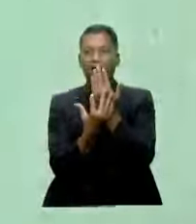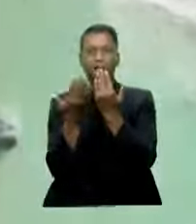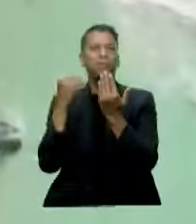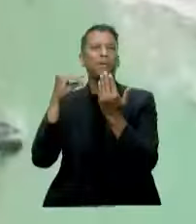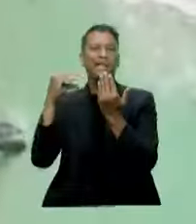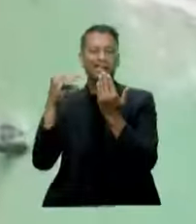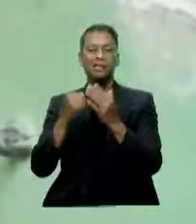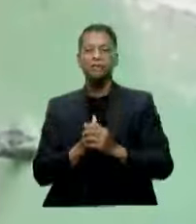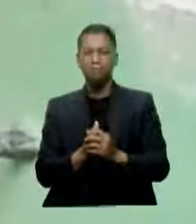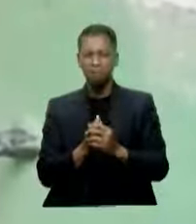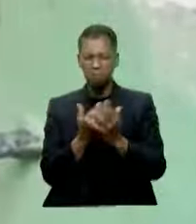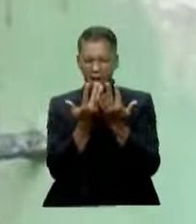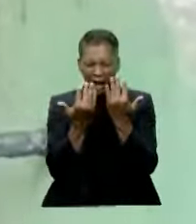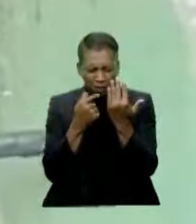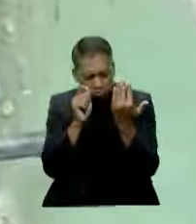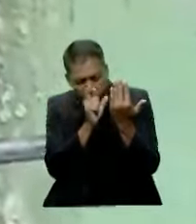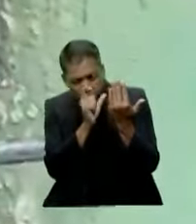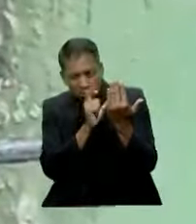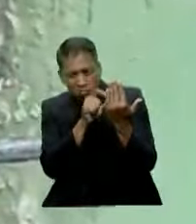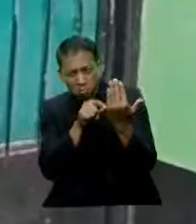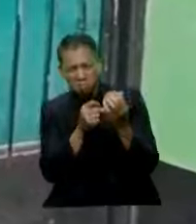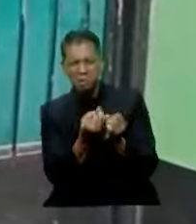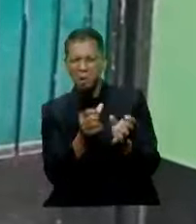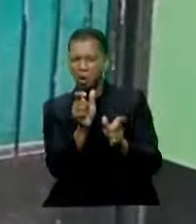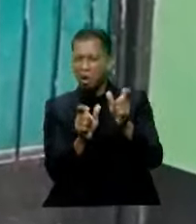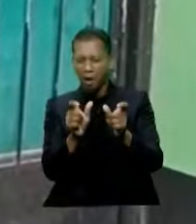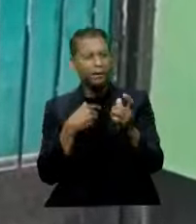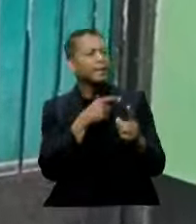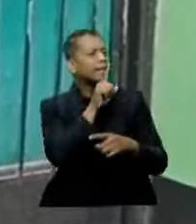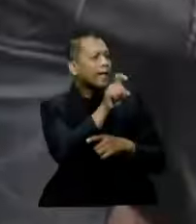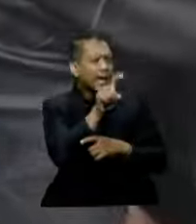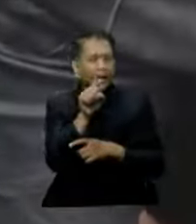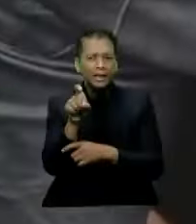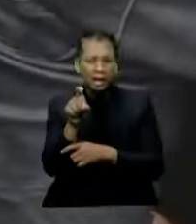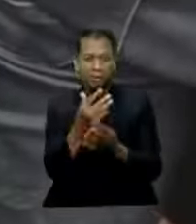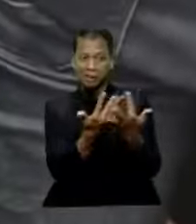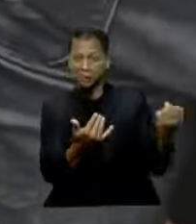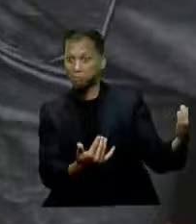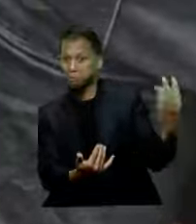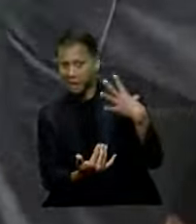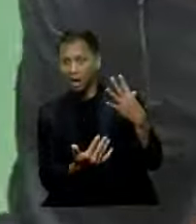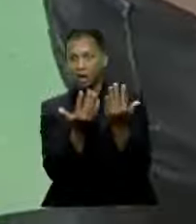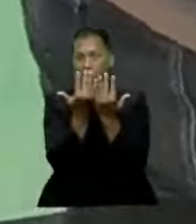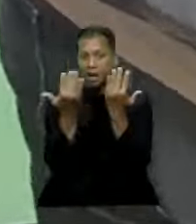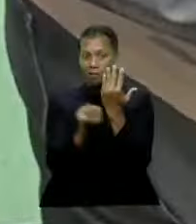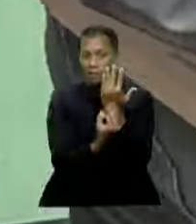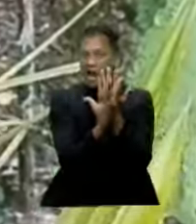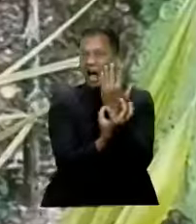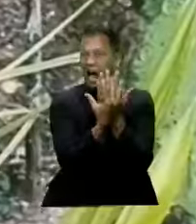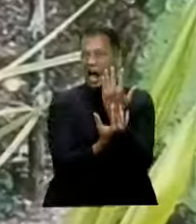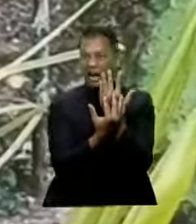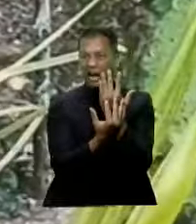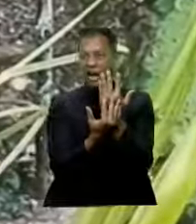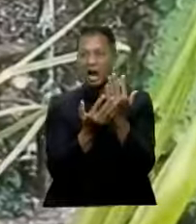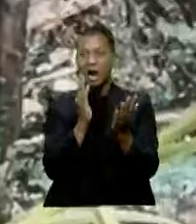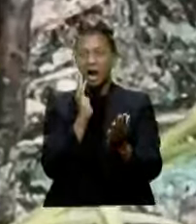dibakar dan mengumpulkan keterangan dari sejumlah warga. Warga mengaku melihat pagar dalam kondisi terbakar, langsung membangunkan pemilik rumah